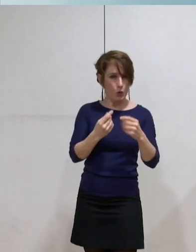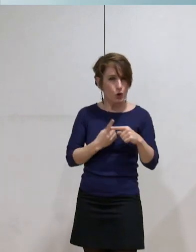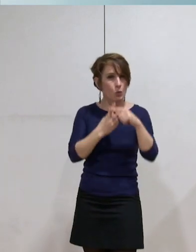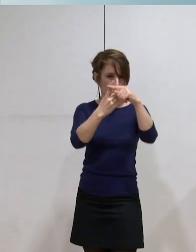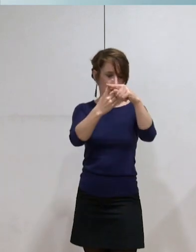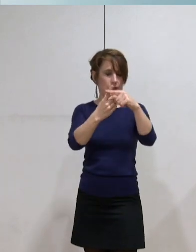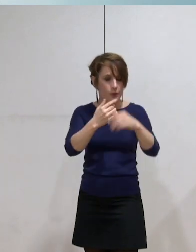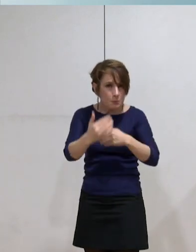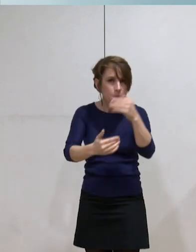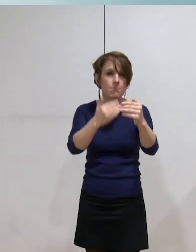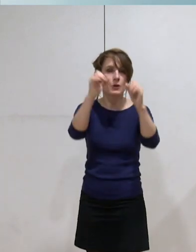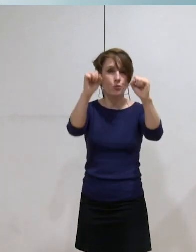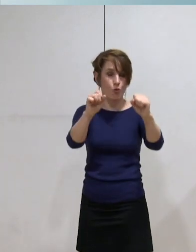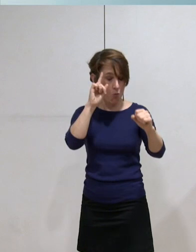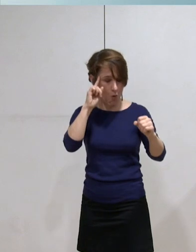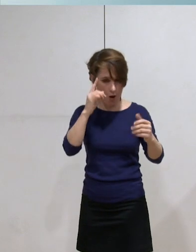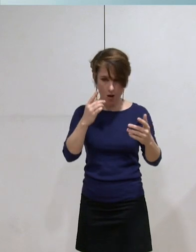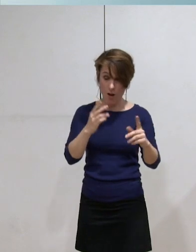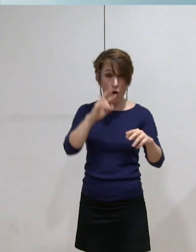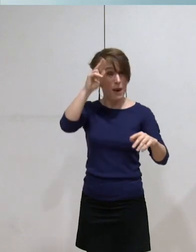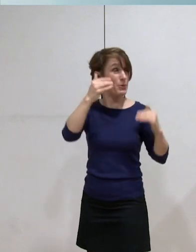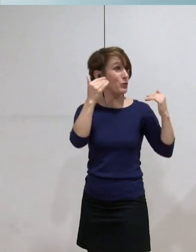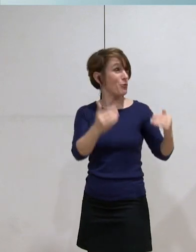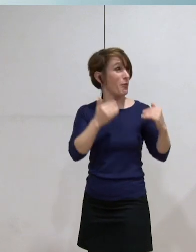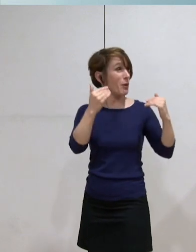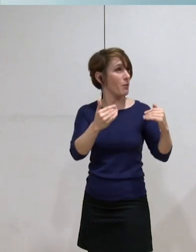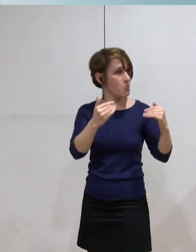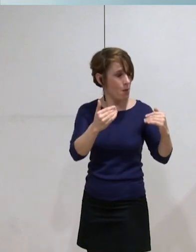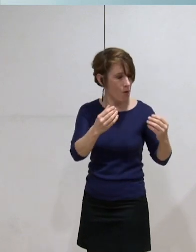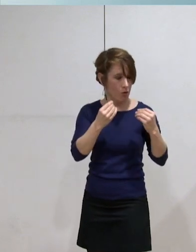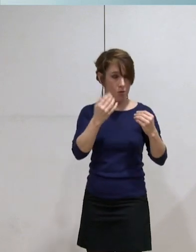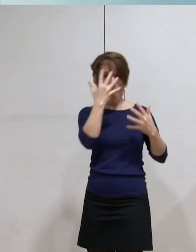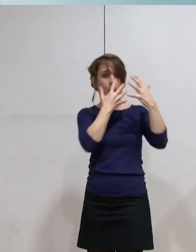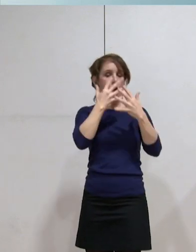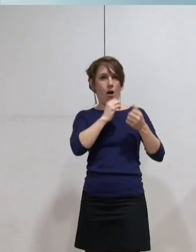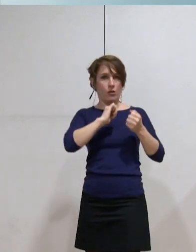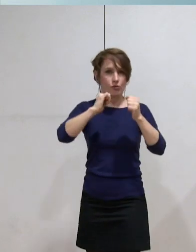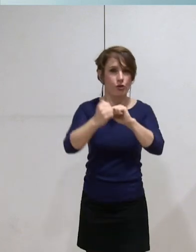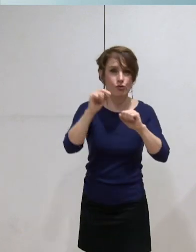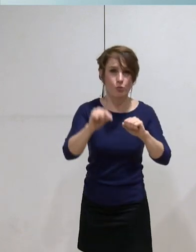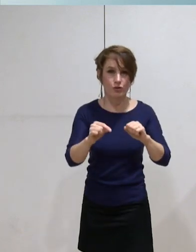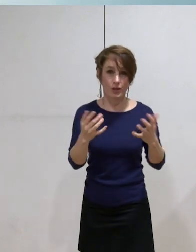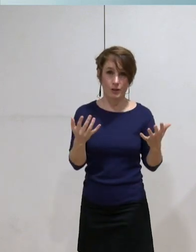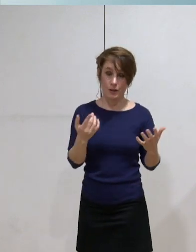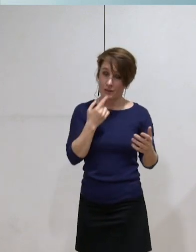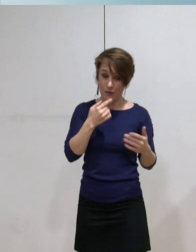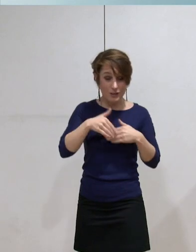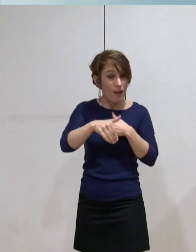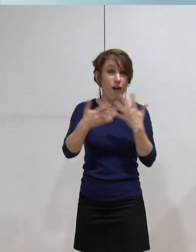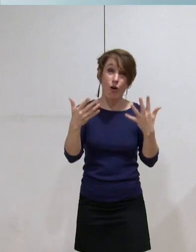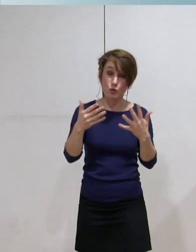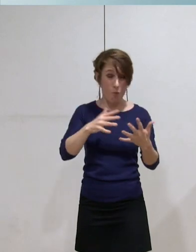l'enjeu finalement euh de la génération d'élu euh qui est la nôtre et de savoir ce que nous voulons faire des bouleversements en